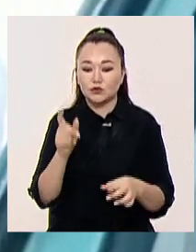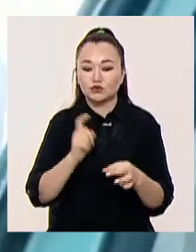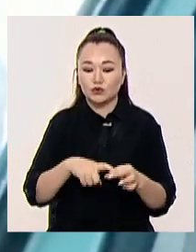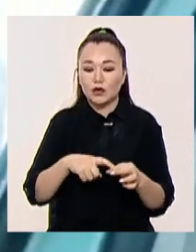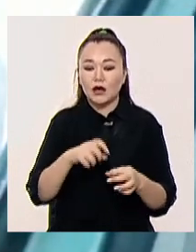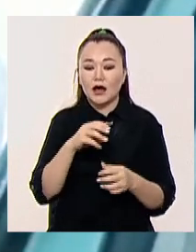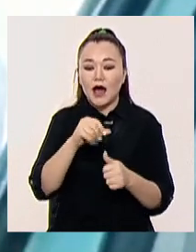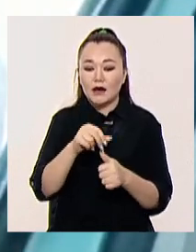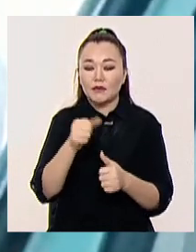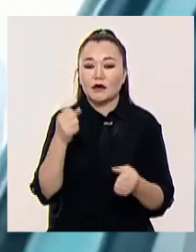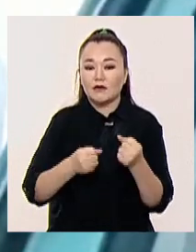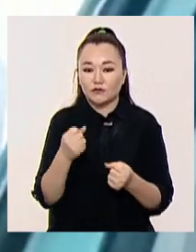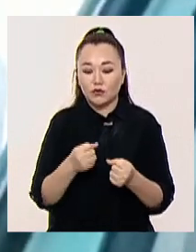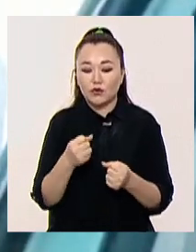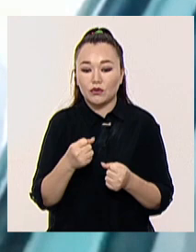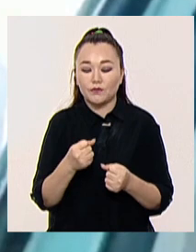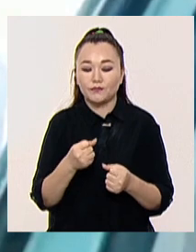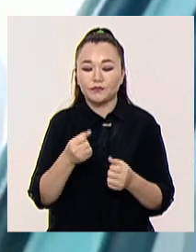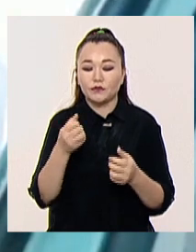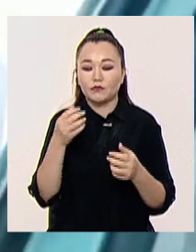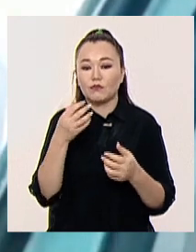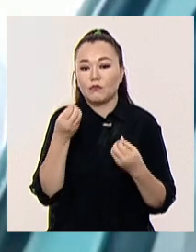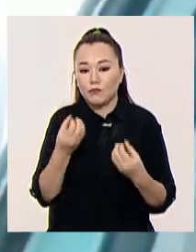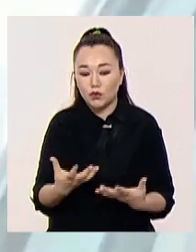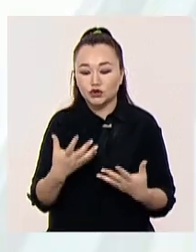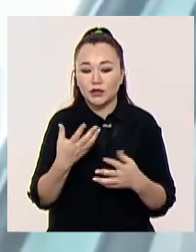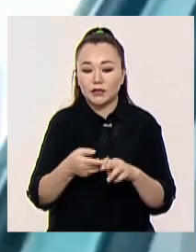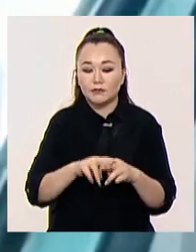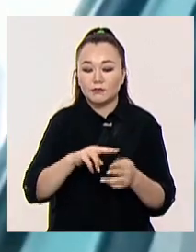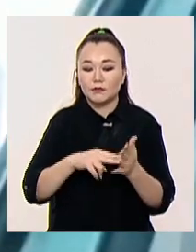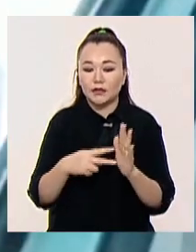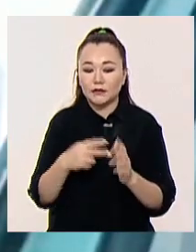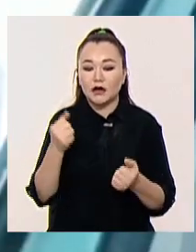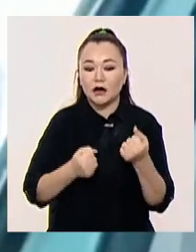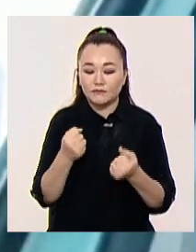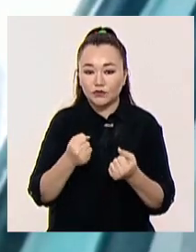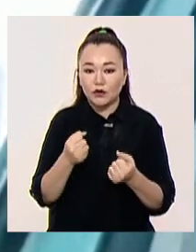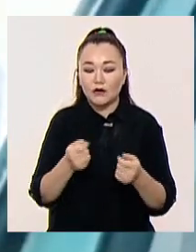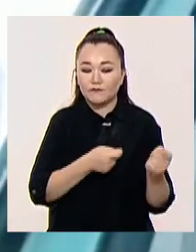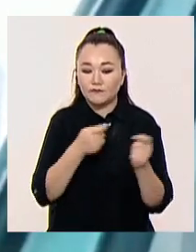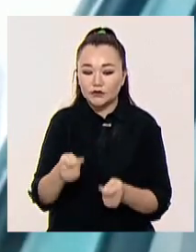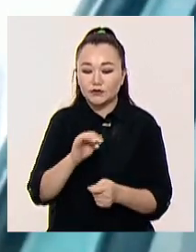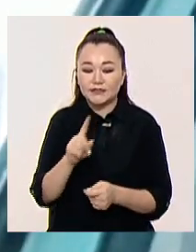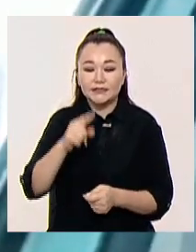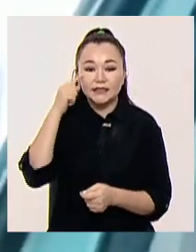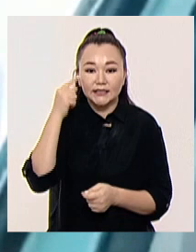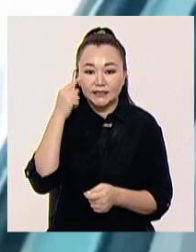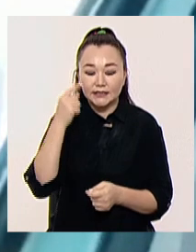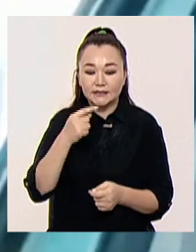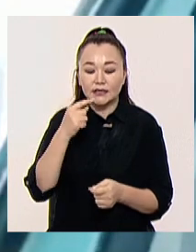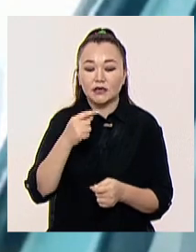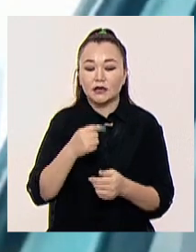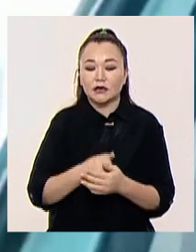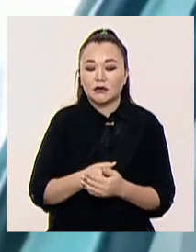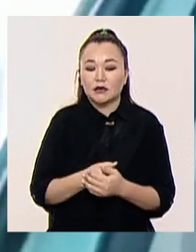С армянскими авто, например, намного проще в данном плане. Авто, то есть везенное из Киргизии, оно,